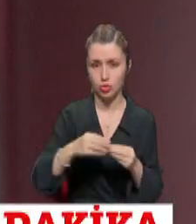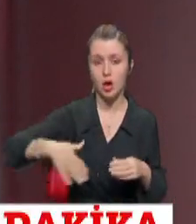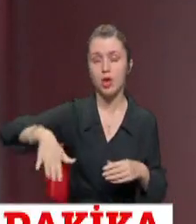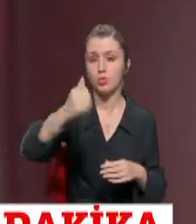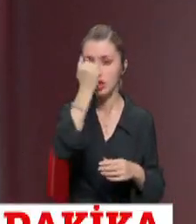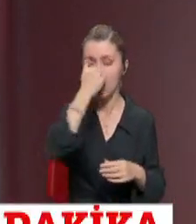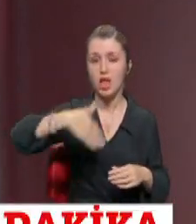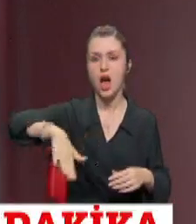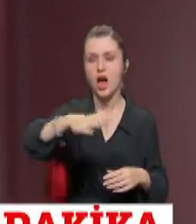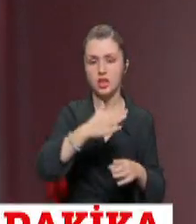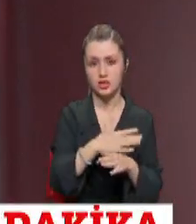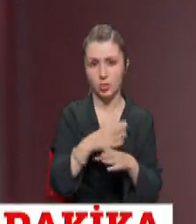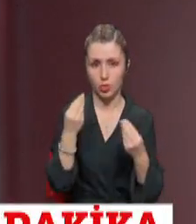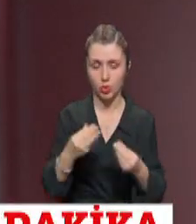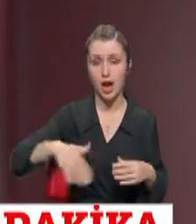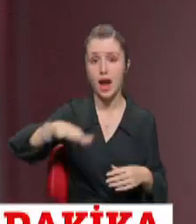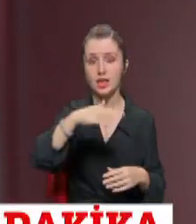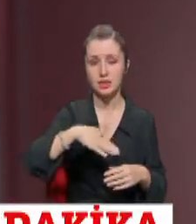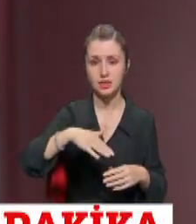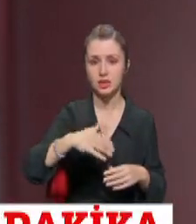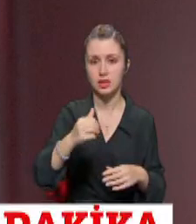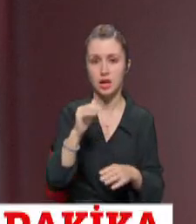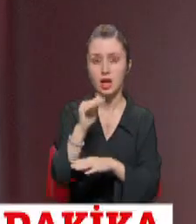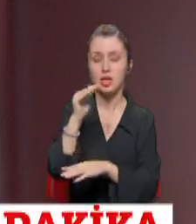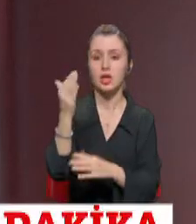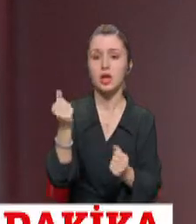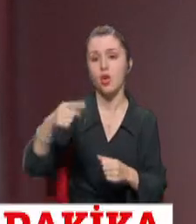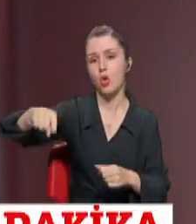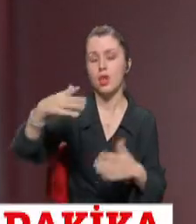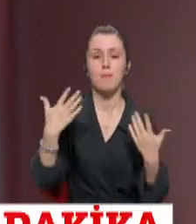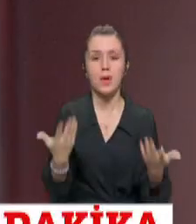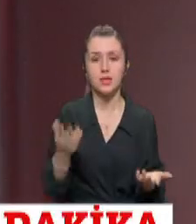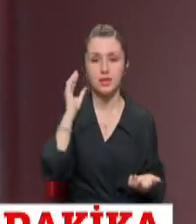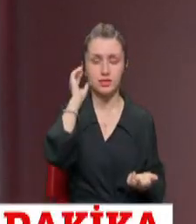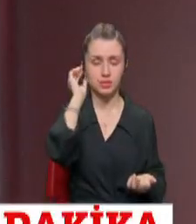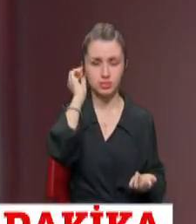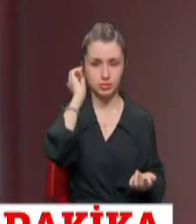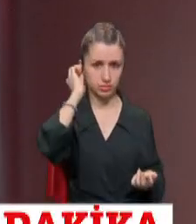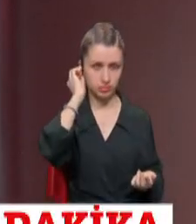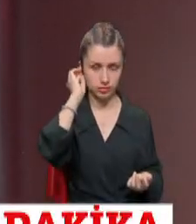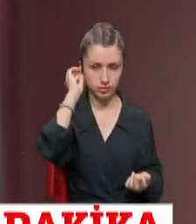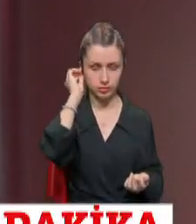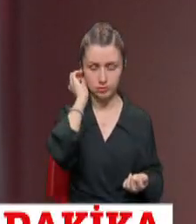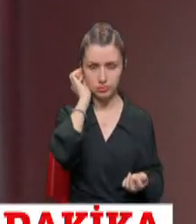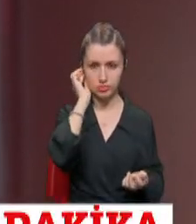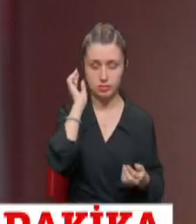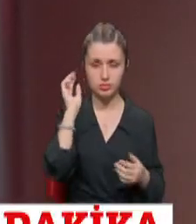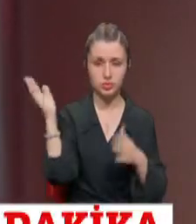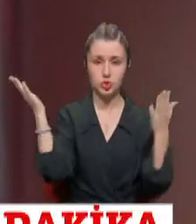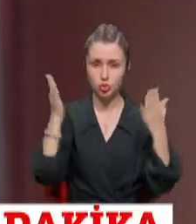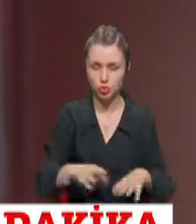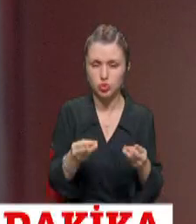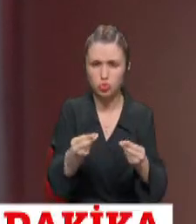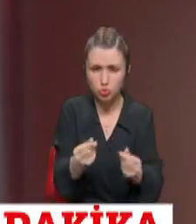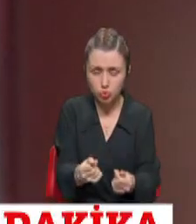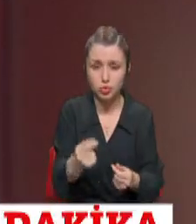eline bulaştı. Herkesin hayatından alanlar onlar. Maalesef mevcut yönetim, mevcut kokuşmuşluk, çöküşmüşlük.